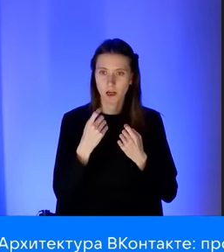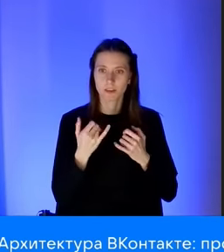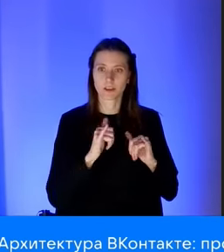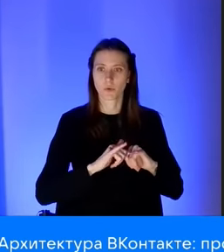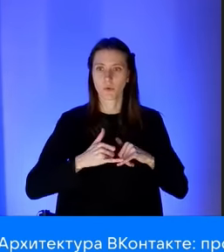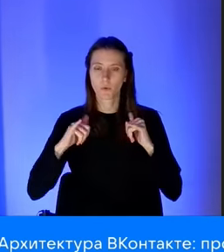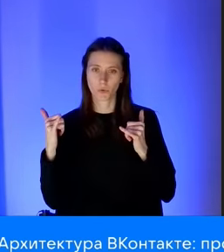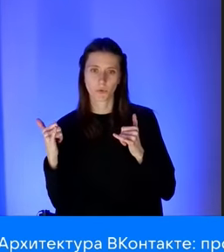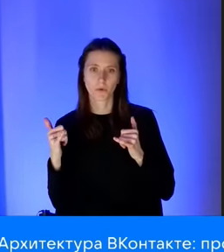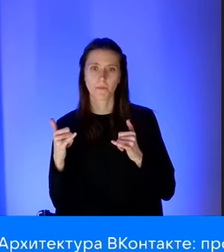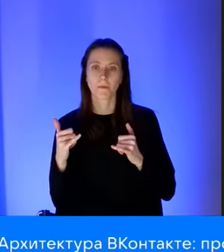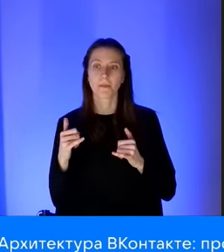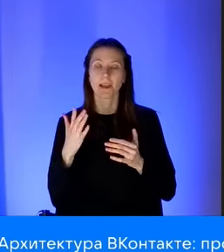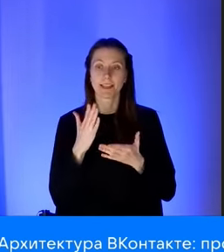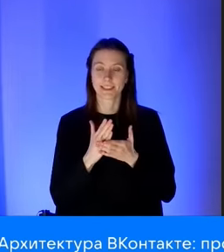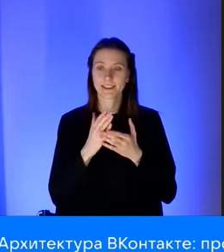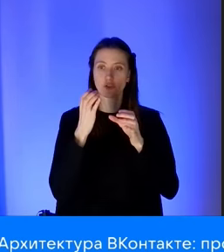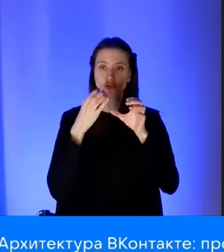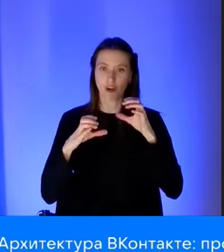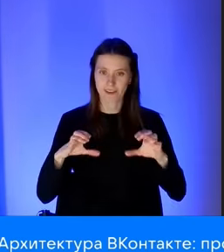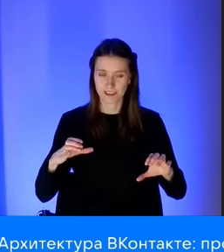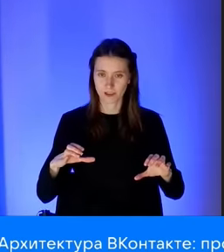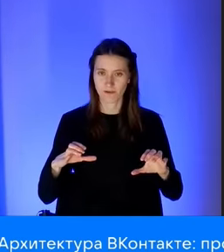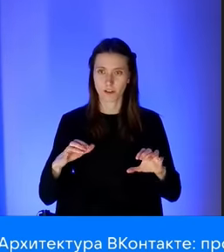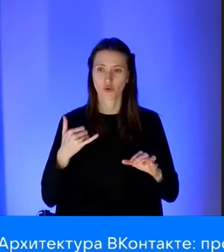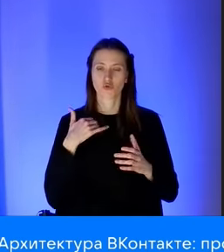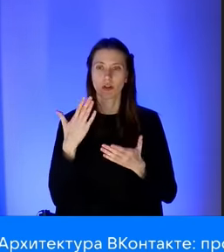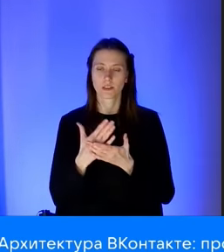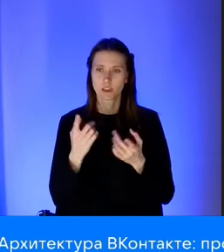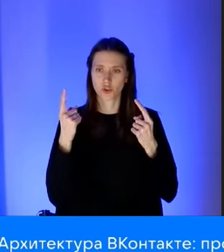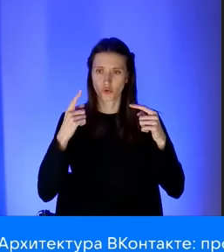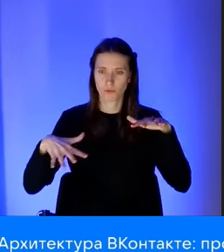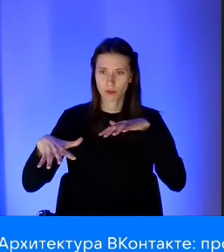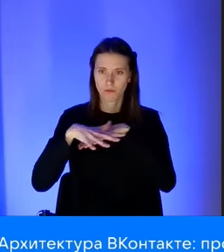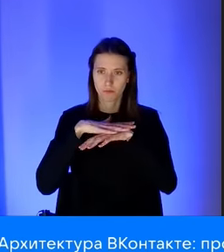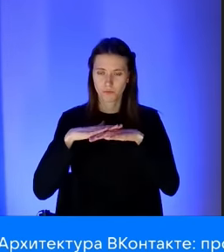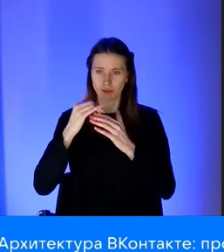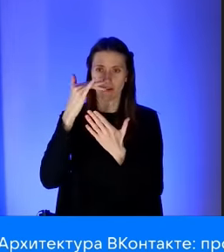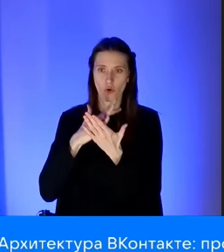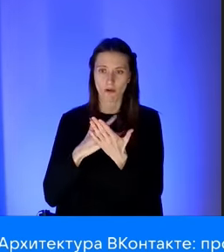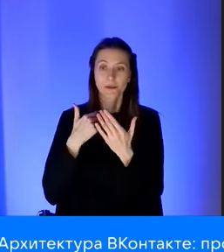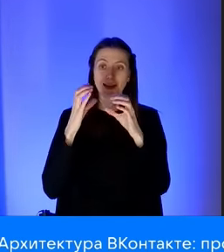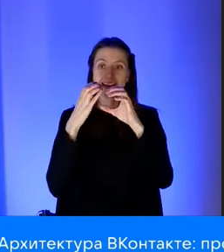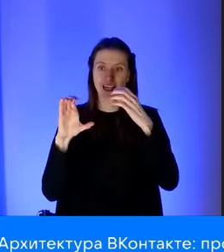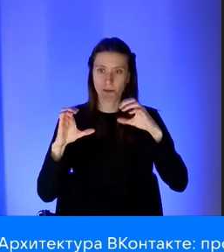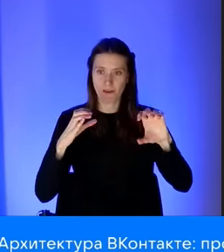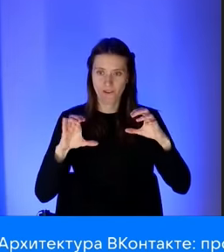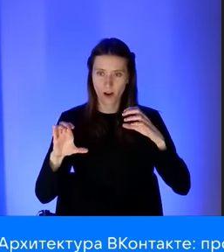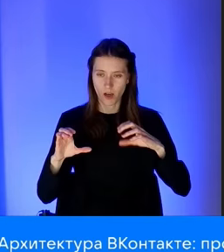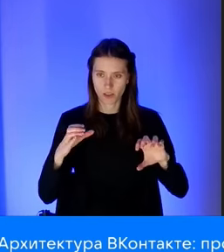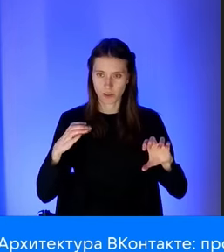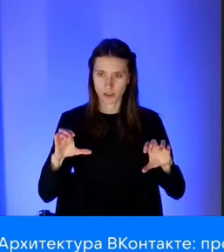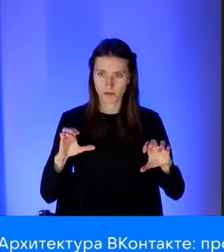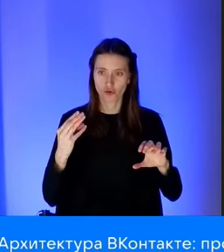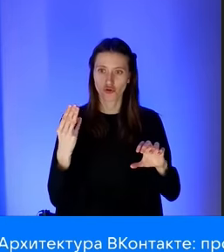для записи путём шардирование то есть мы разбиваем большой кластер на много маленьких независимых кусков так называемые